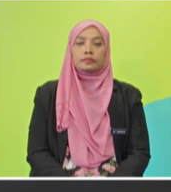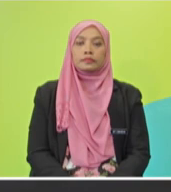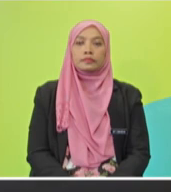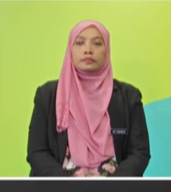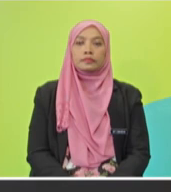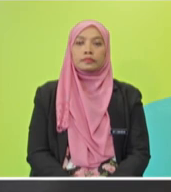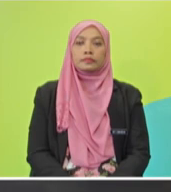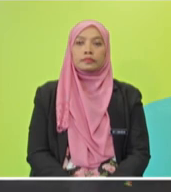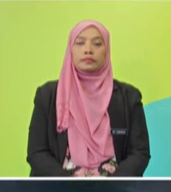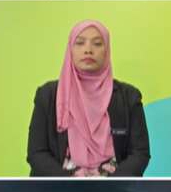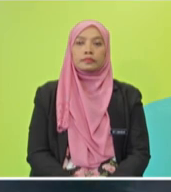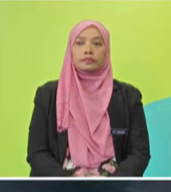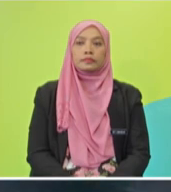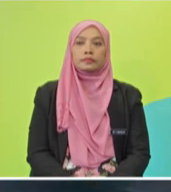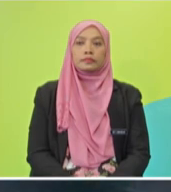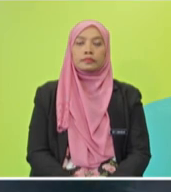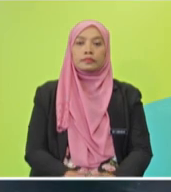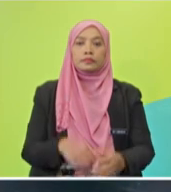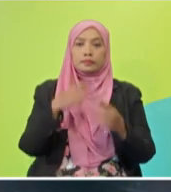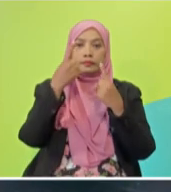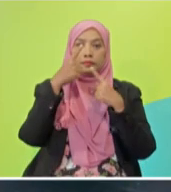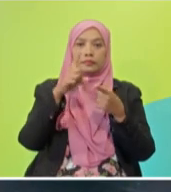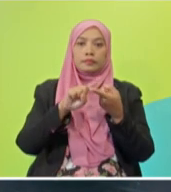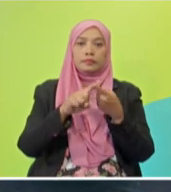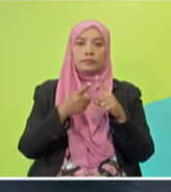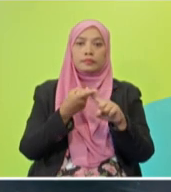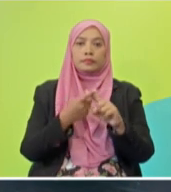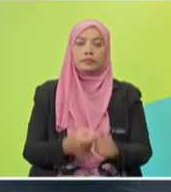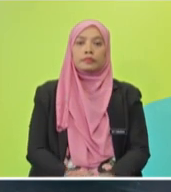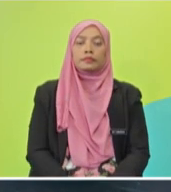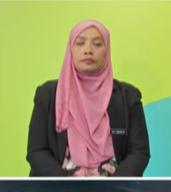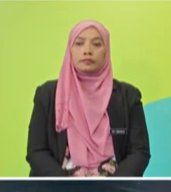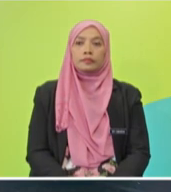perpuluhan. Okey. Alif, apa jawapan awak? Laju. Okey.